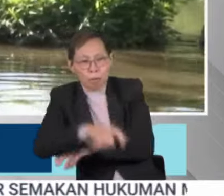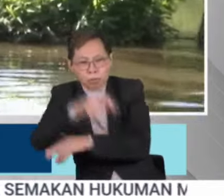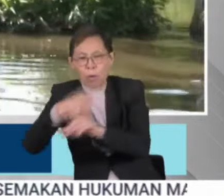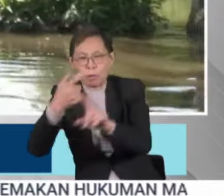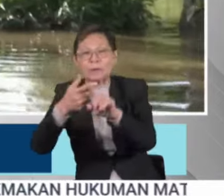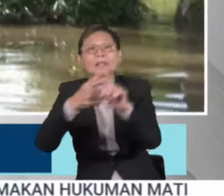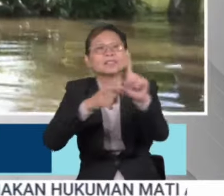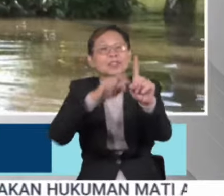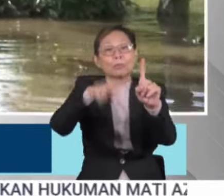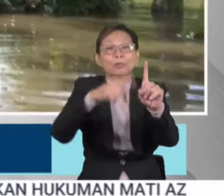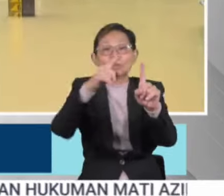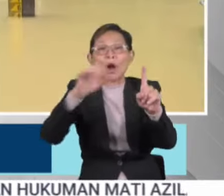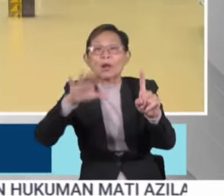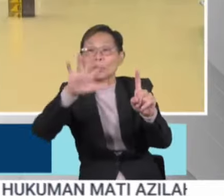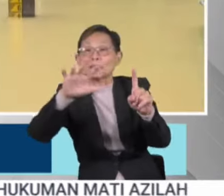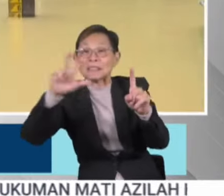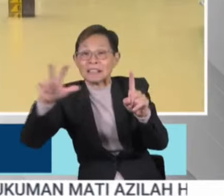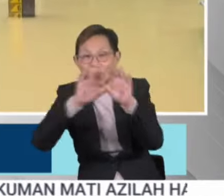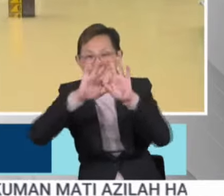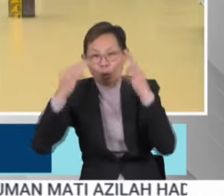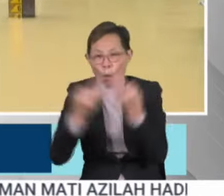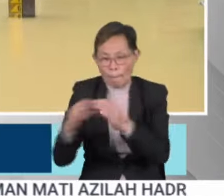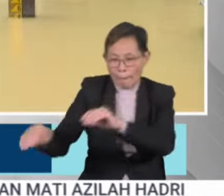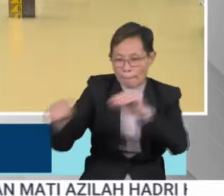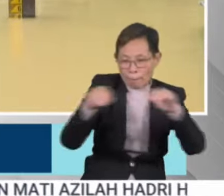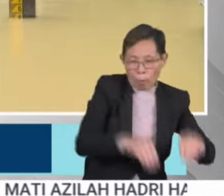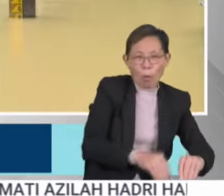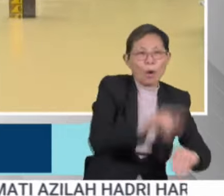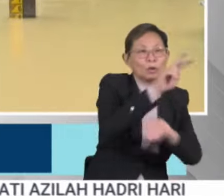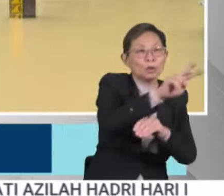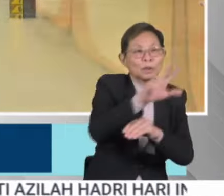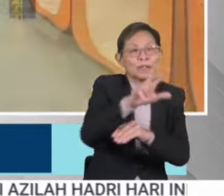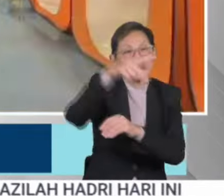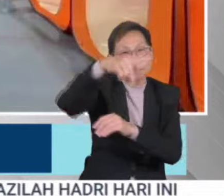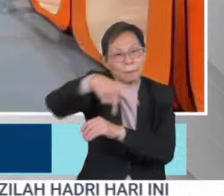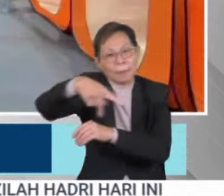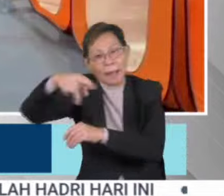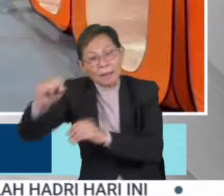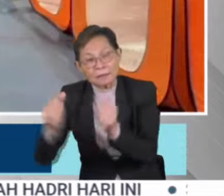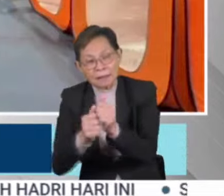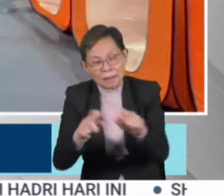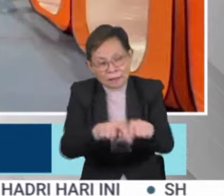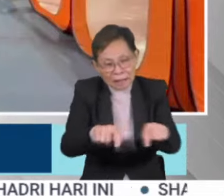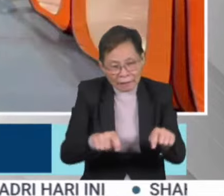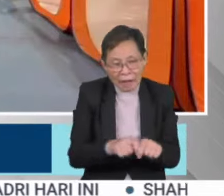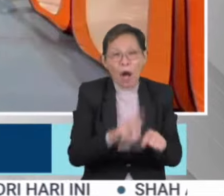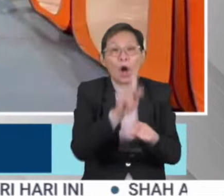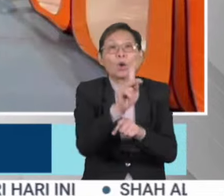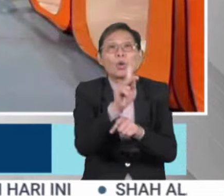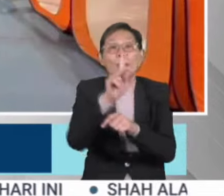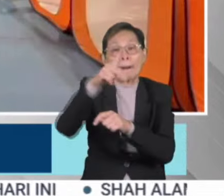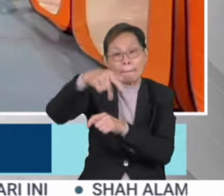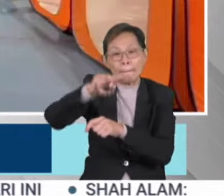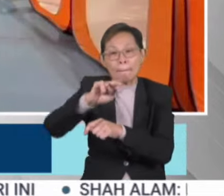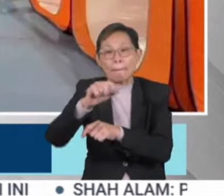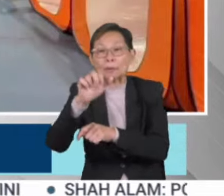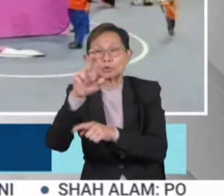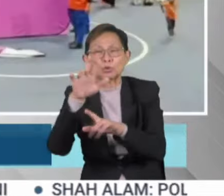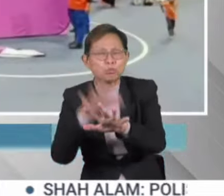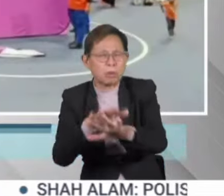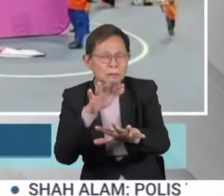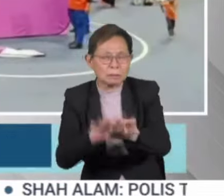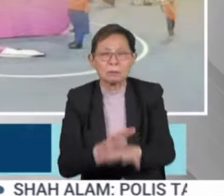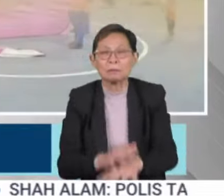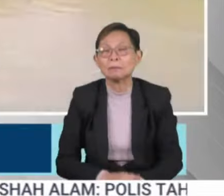daripada 1,153 keluarga dipindahkan ke 23 PPS dengan daerah Kubang Pasu paling ramai terjejas.